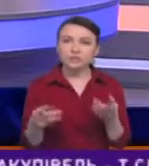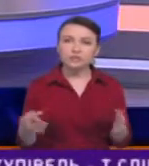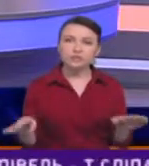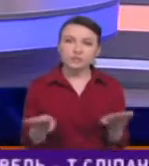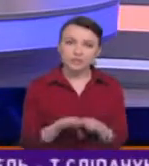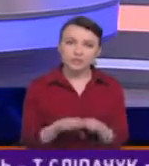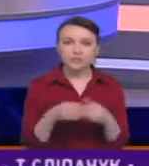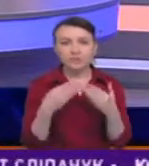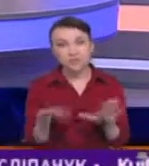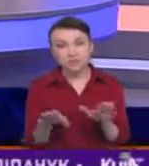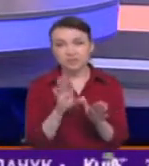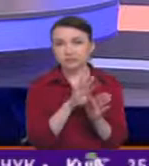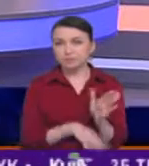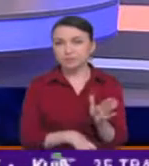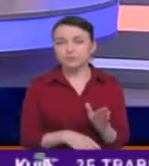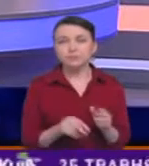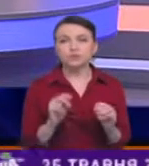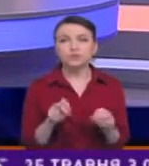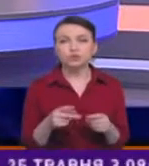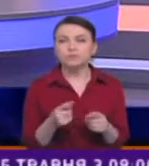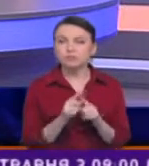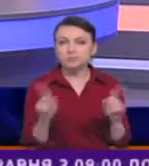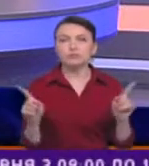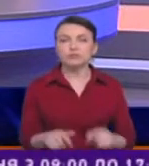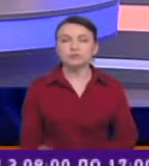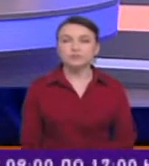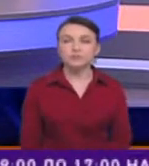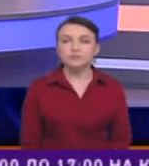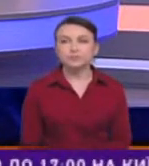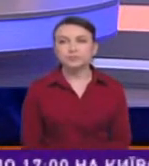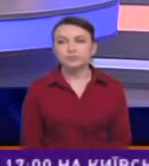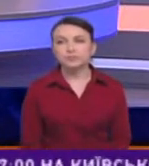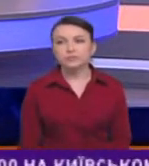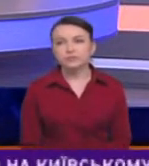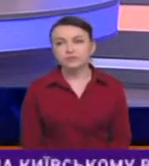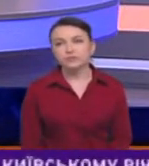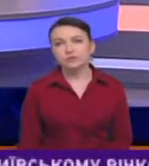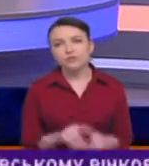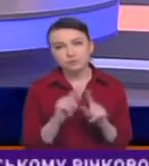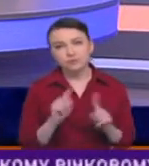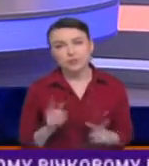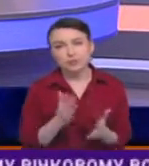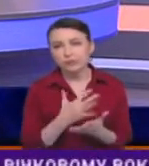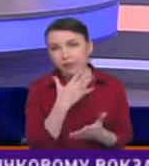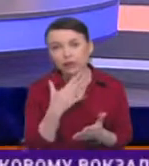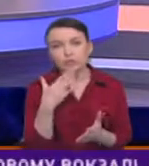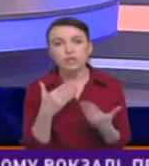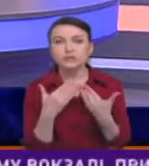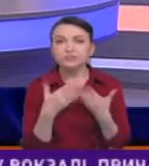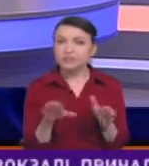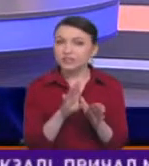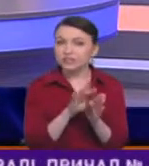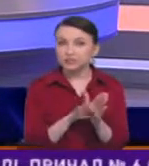закриті списки і так далі. В чому там родзинка? Ну, родзинок може бути дуже багато, тому що відкритих списків може бути